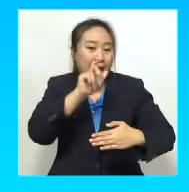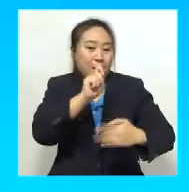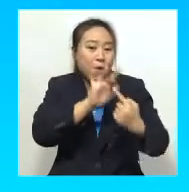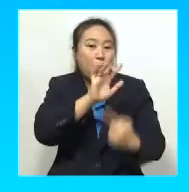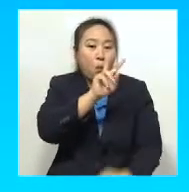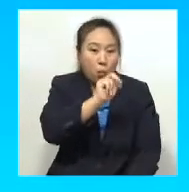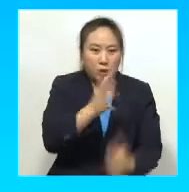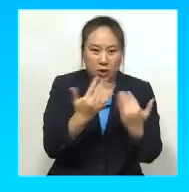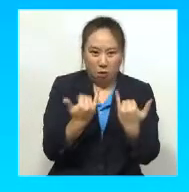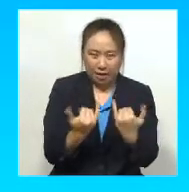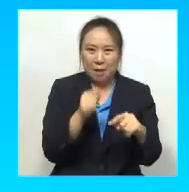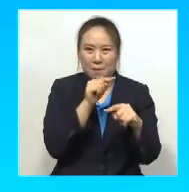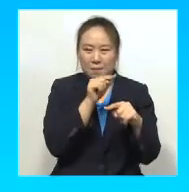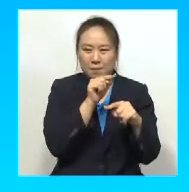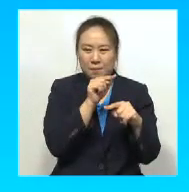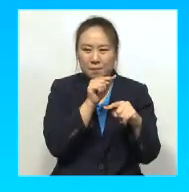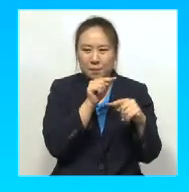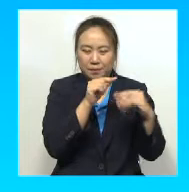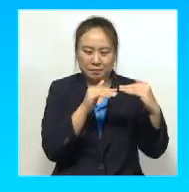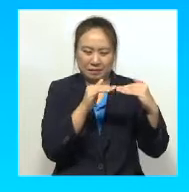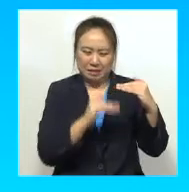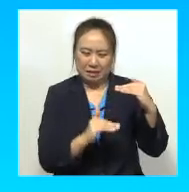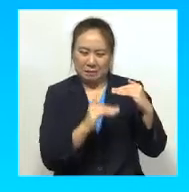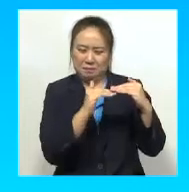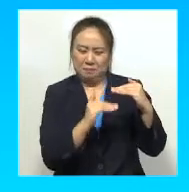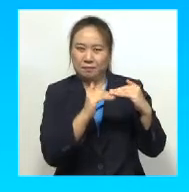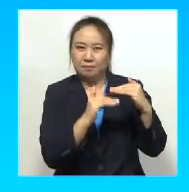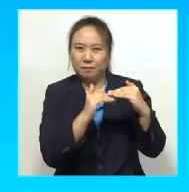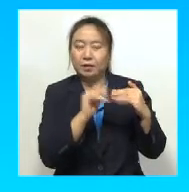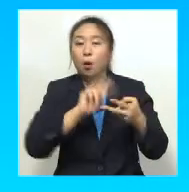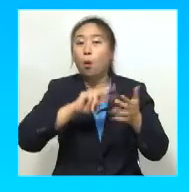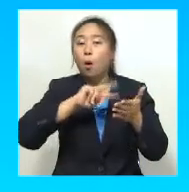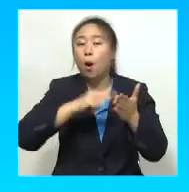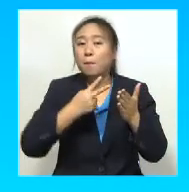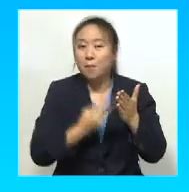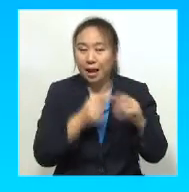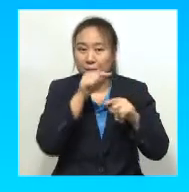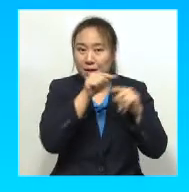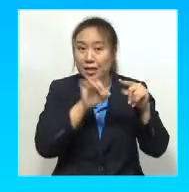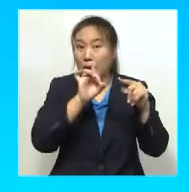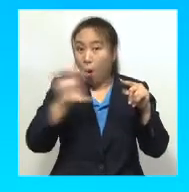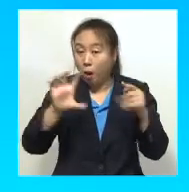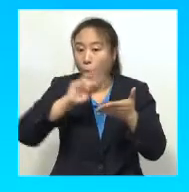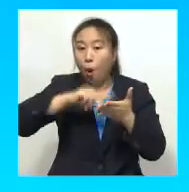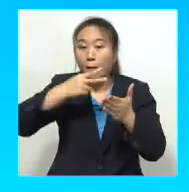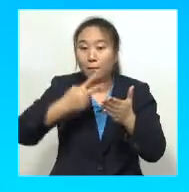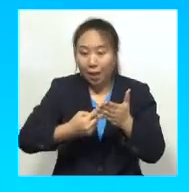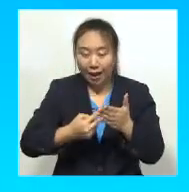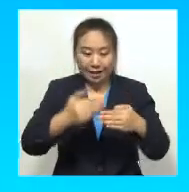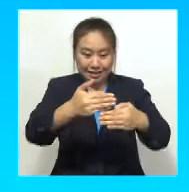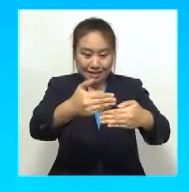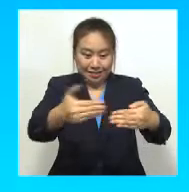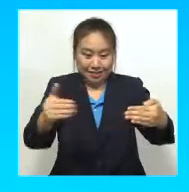มันแตะที่ระดับเก็บกักไอ้คำว่าระดับเก็บกักนี้นะครับไม่ได้หมายความว่ามันไอ้คำว่า 100% เนี่ยไม่ได้หมายความว่าน้ำล้นสัน